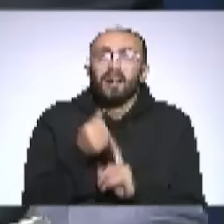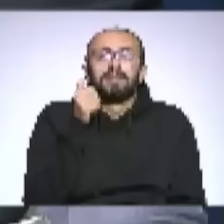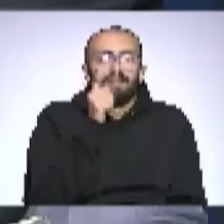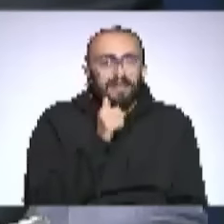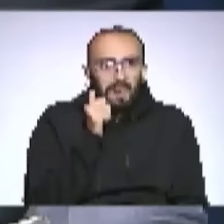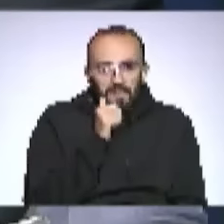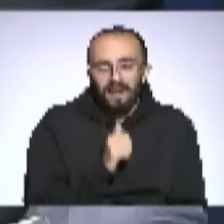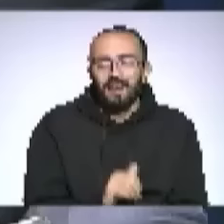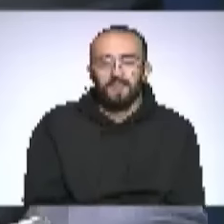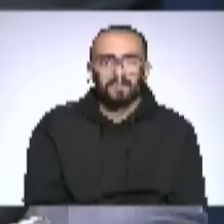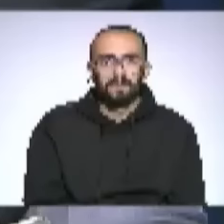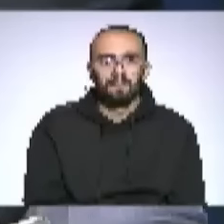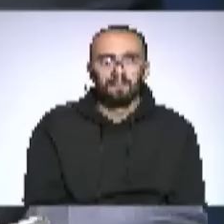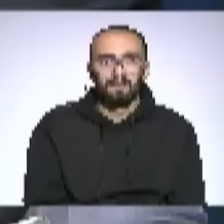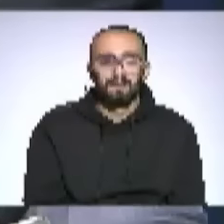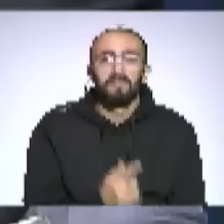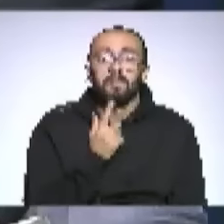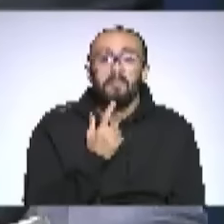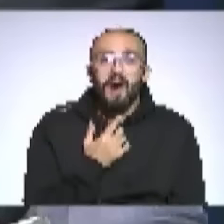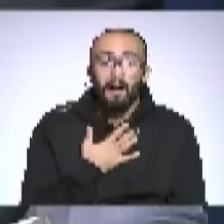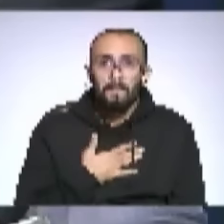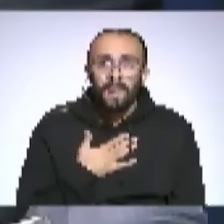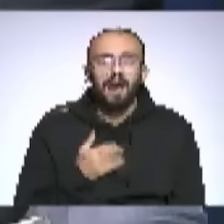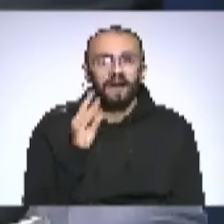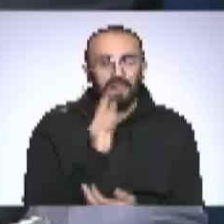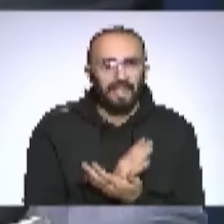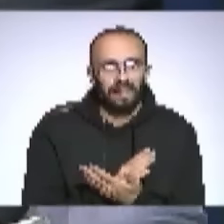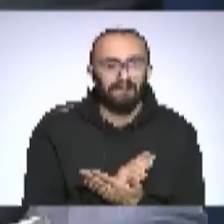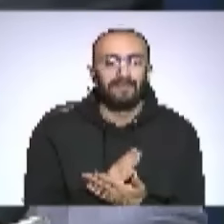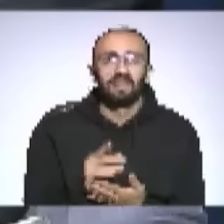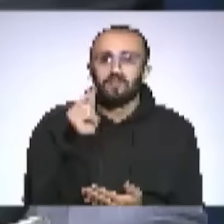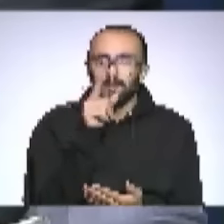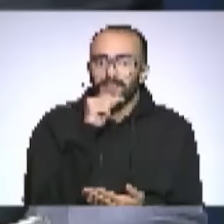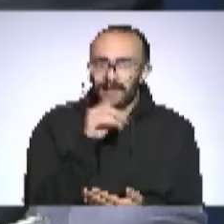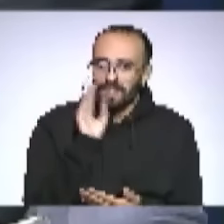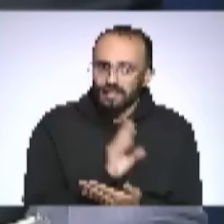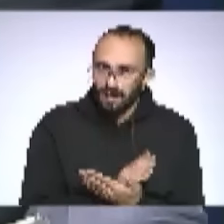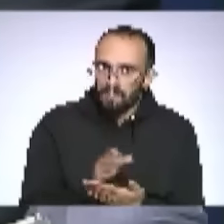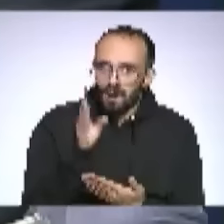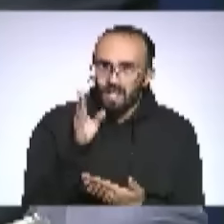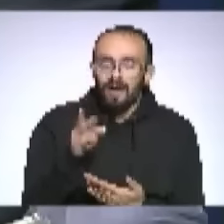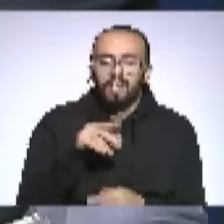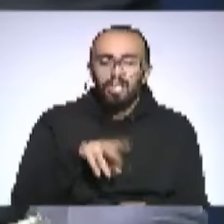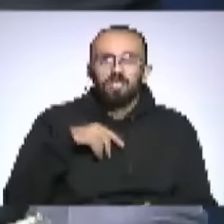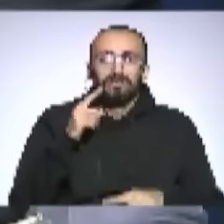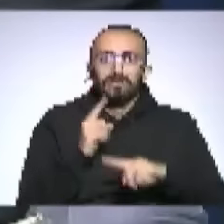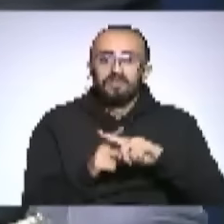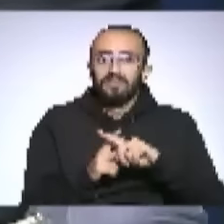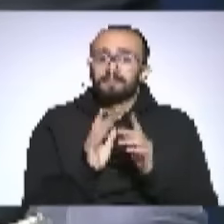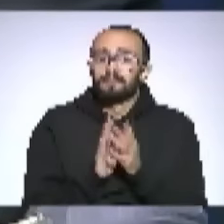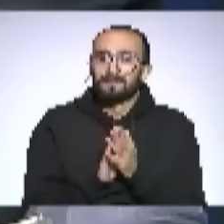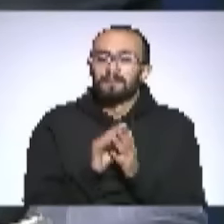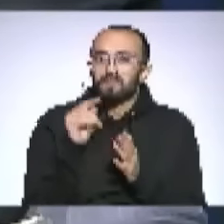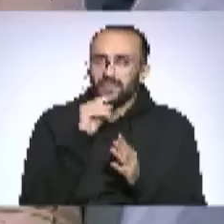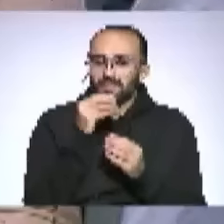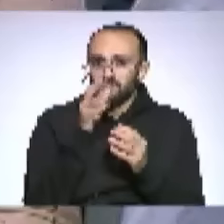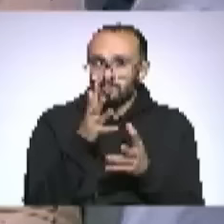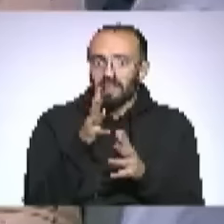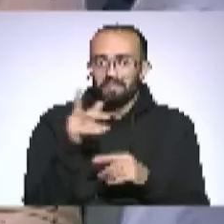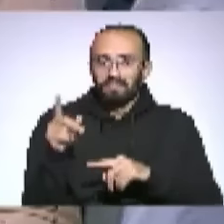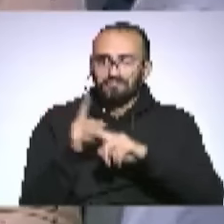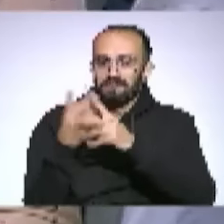كل شيء المحبه تغفر اغفري وعيشي ايجابيات الحضر اعتقد الكلام ده